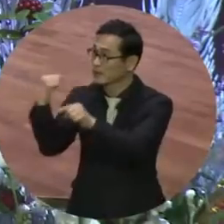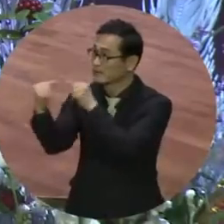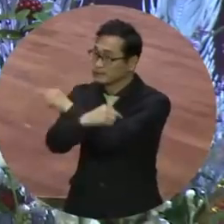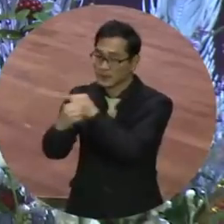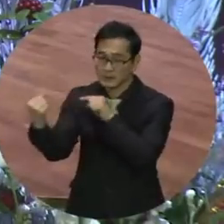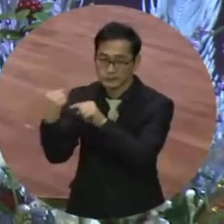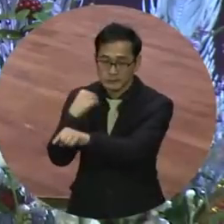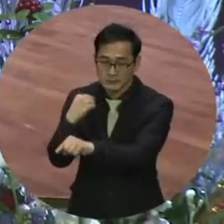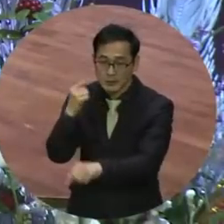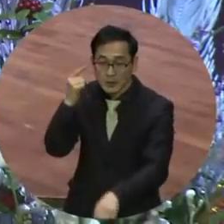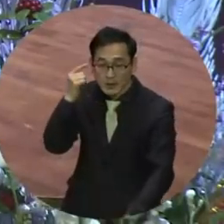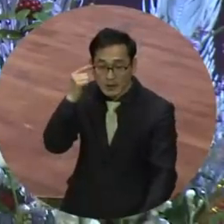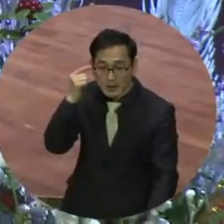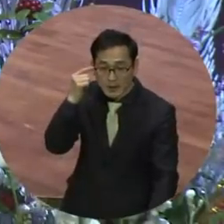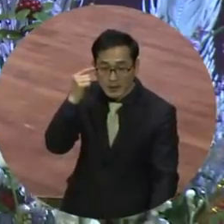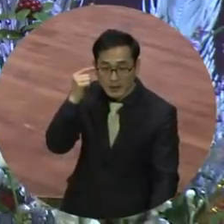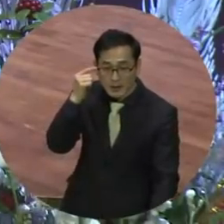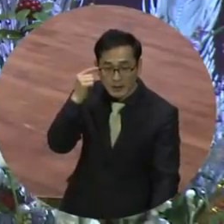있느냐